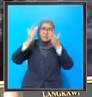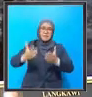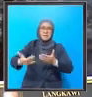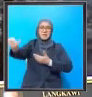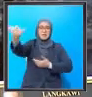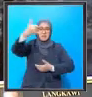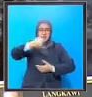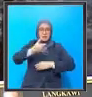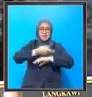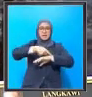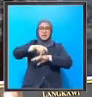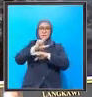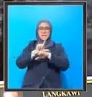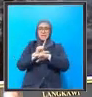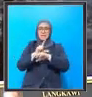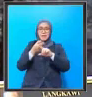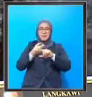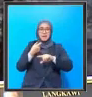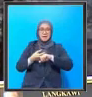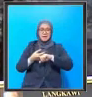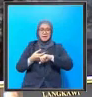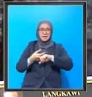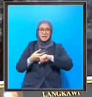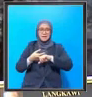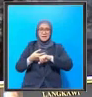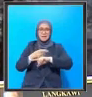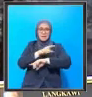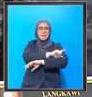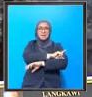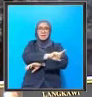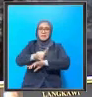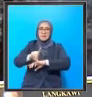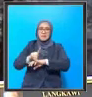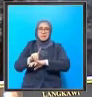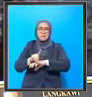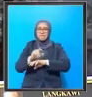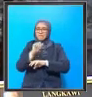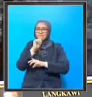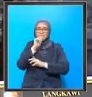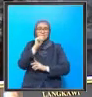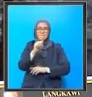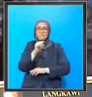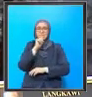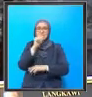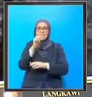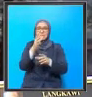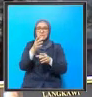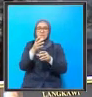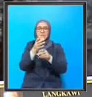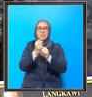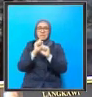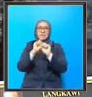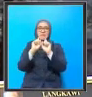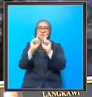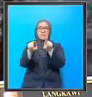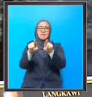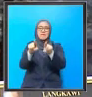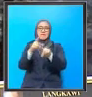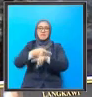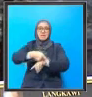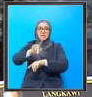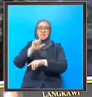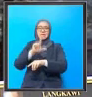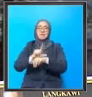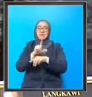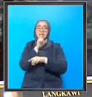Langkawi daripada daratan ia tidak dapat bahwa pergi ke Langkawi